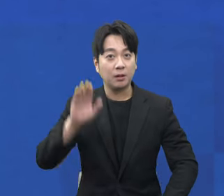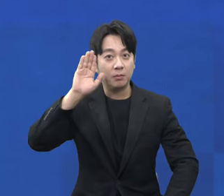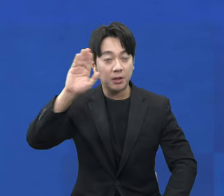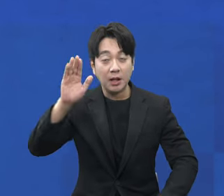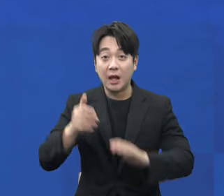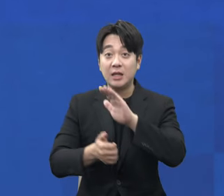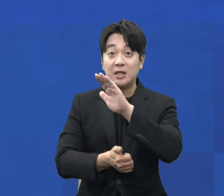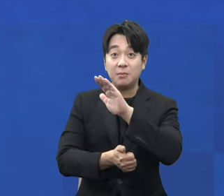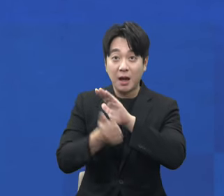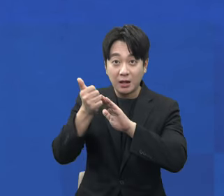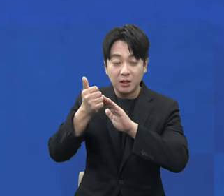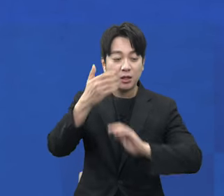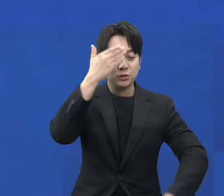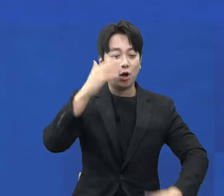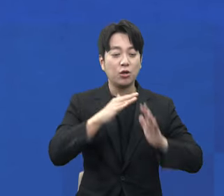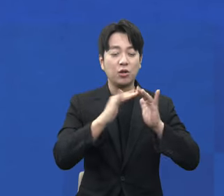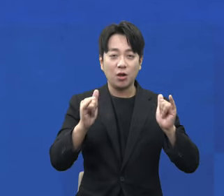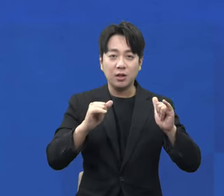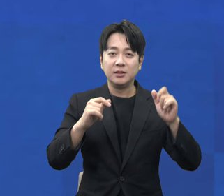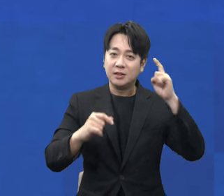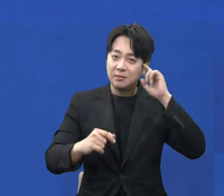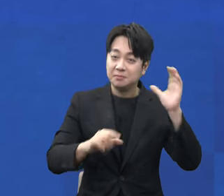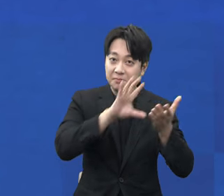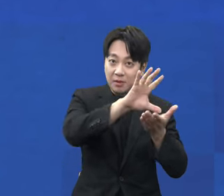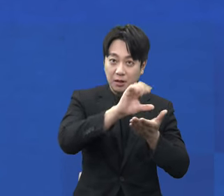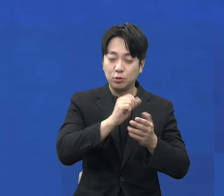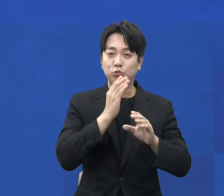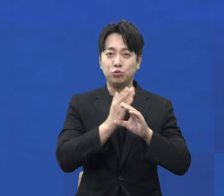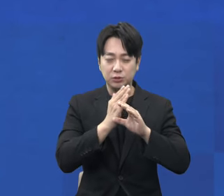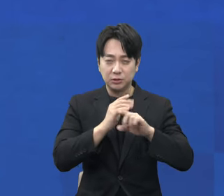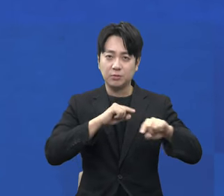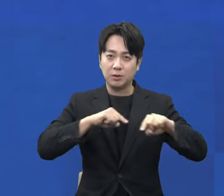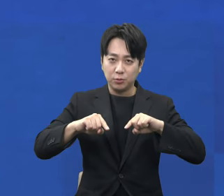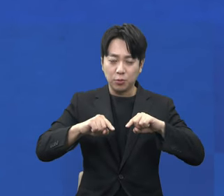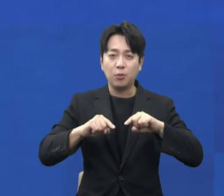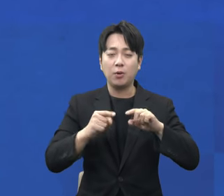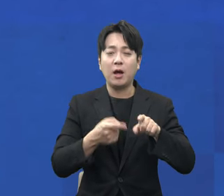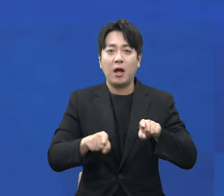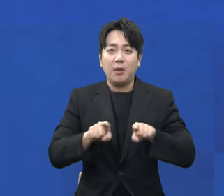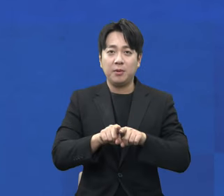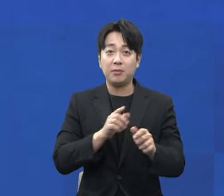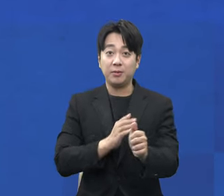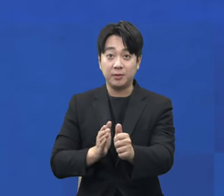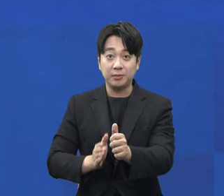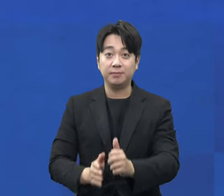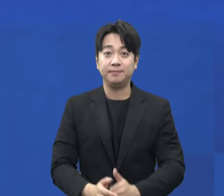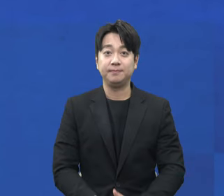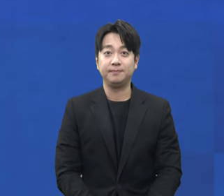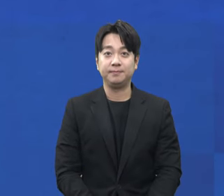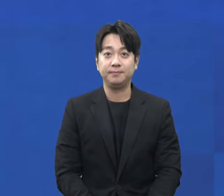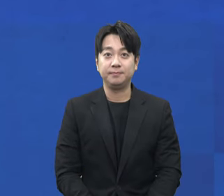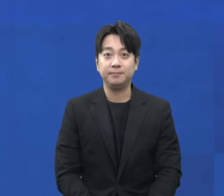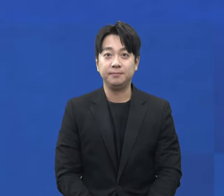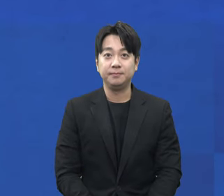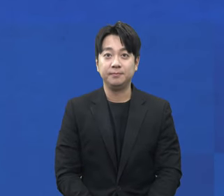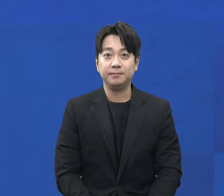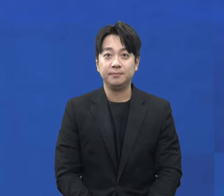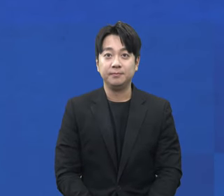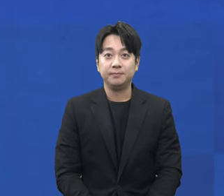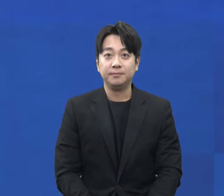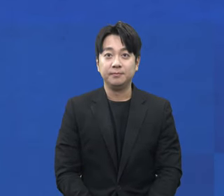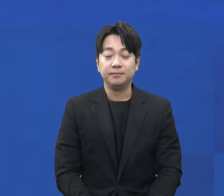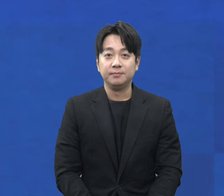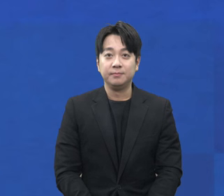정치의 중심으로 만드는 그 길에 저 모경정과 함께해 주십시오. 우리 하나가 되면 함께 꿈꾸고